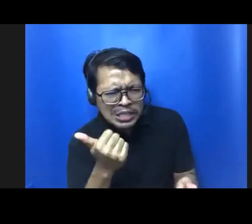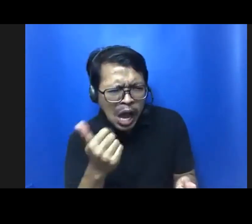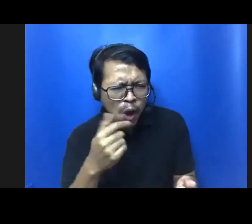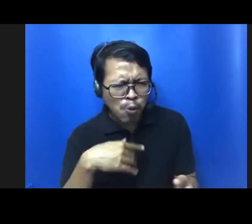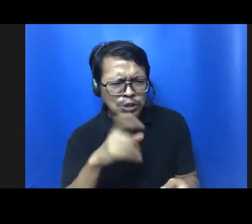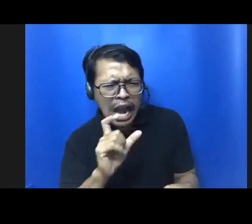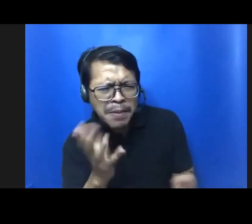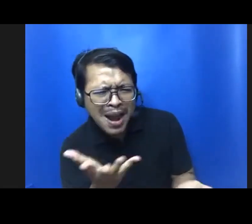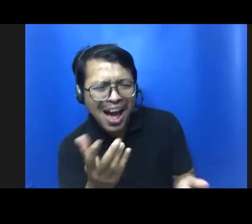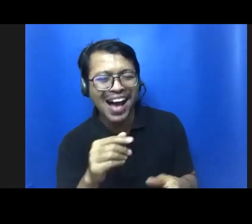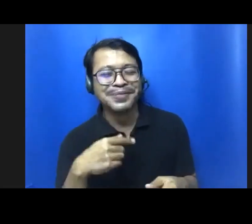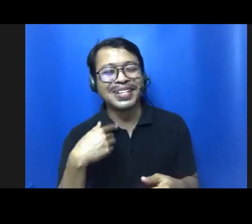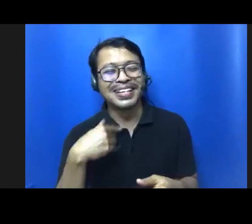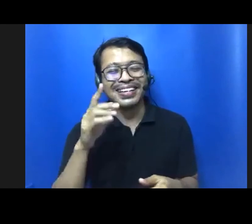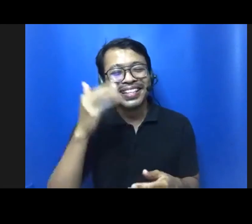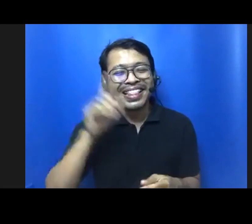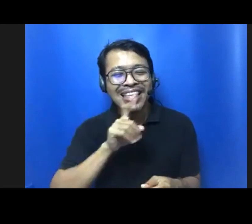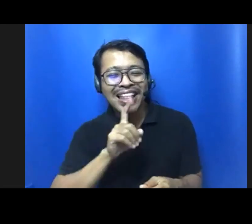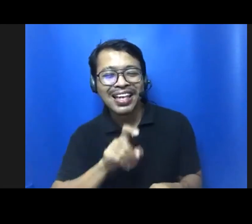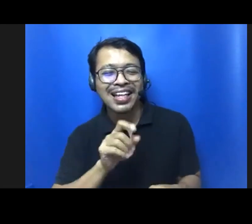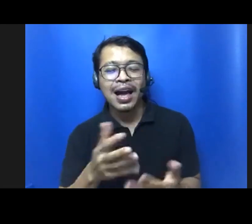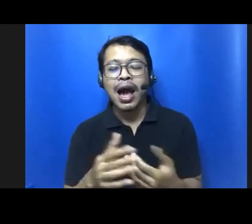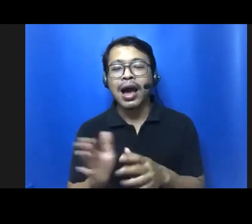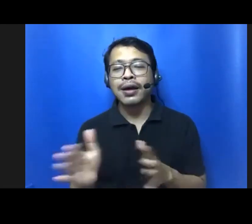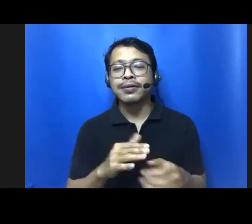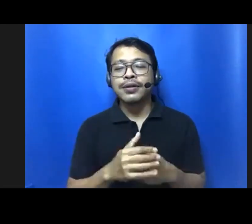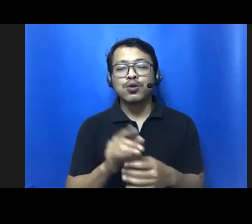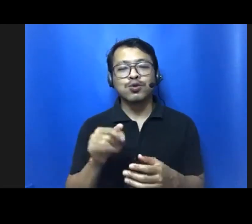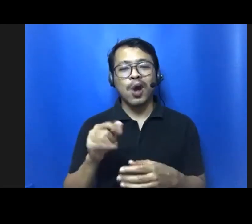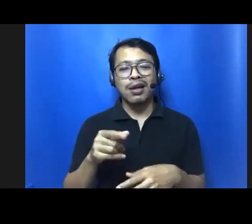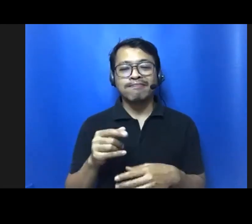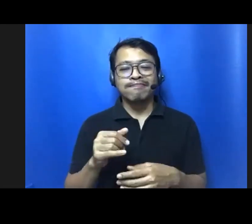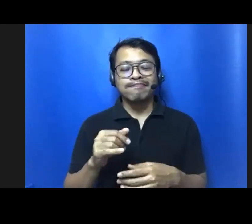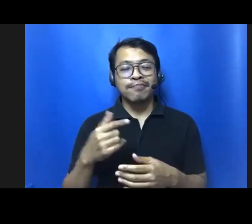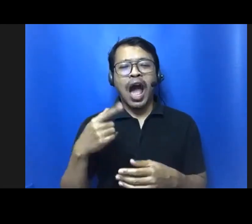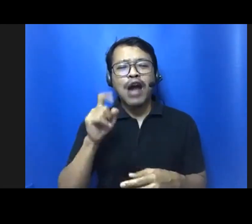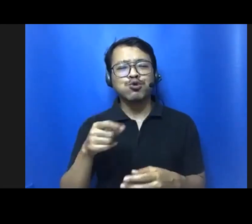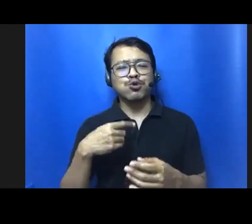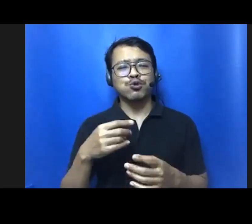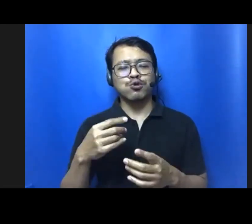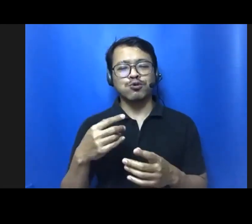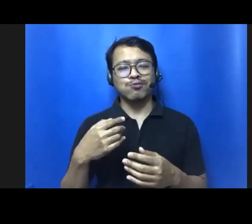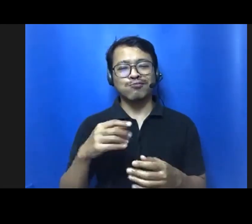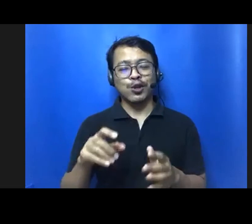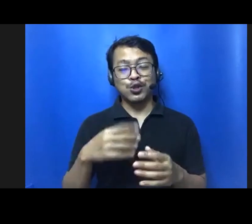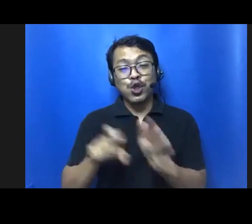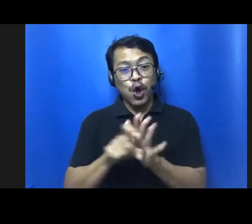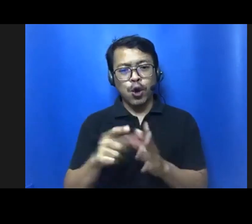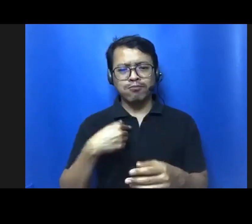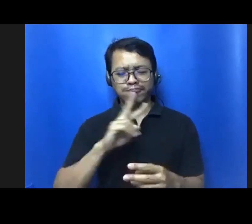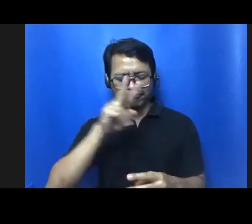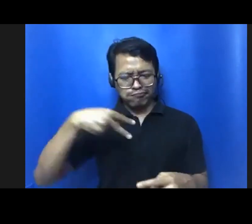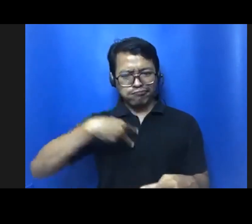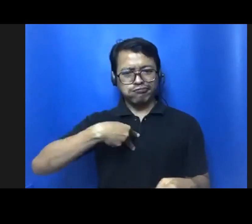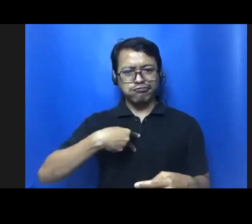melempar kegagalan itu pada orang lain gitu ya. Kita tidak boleh seperti itu. Kita harus introspeksi diri. Kalau kita gagal, kita harus cari kenapa sih saya